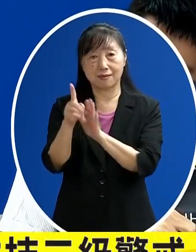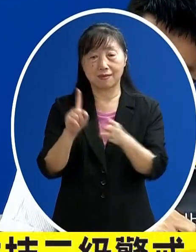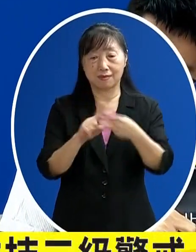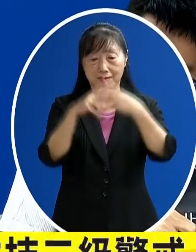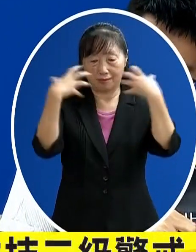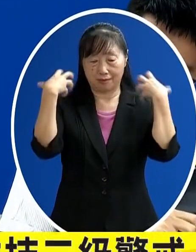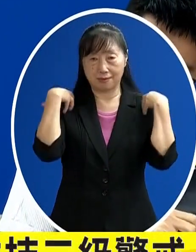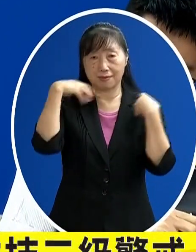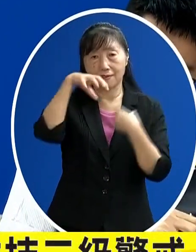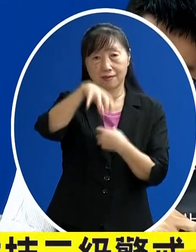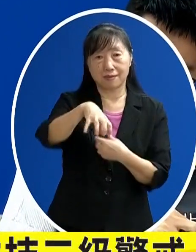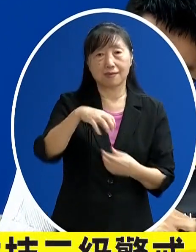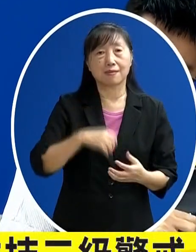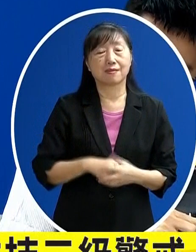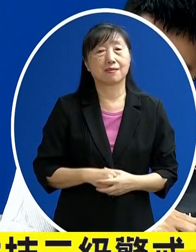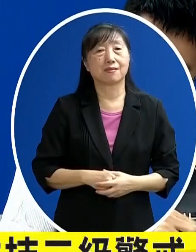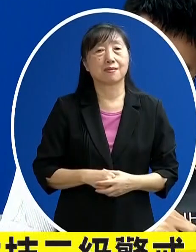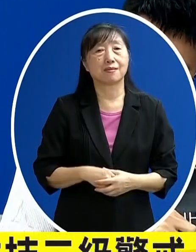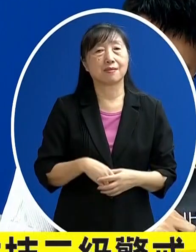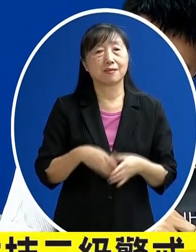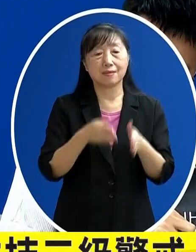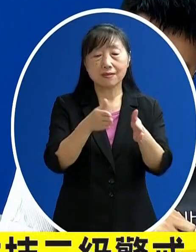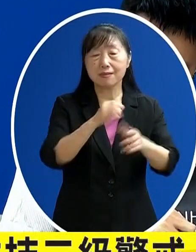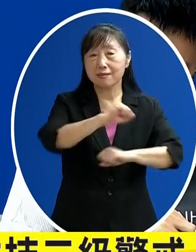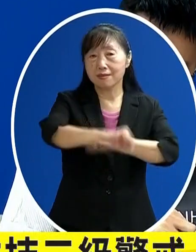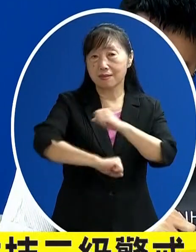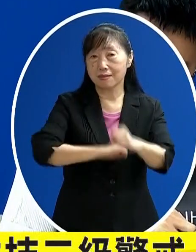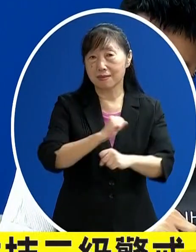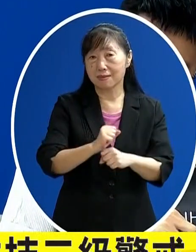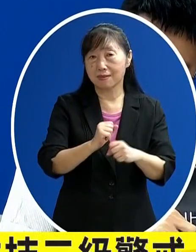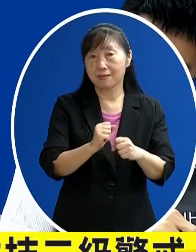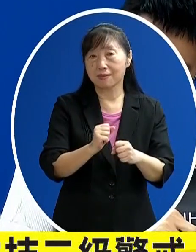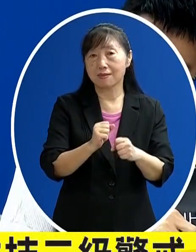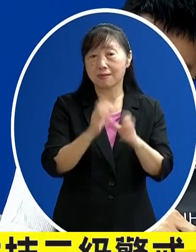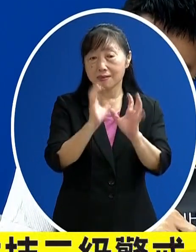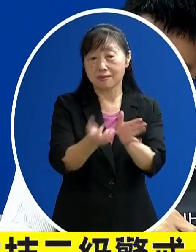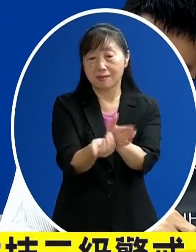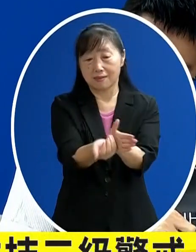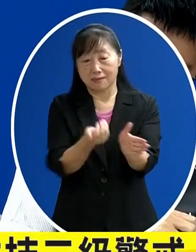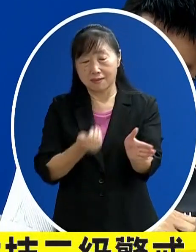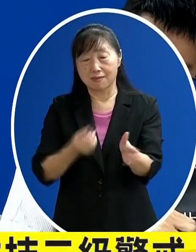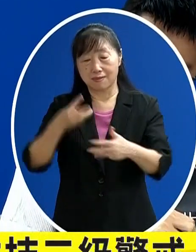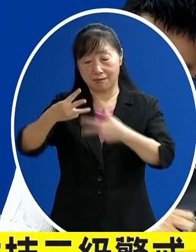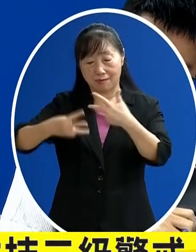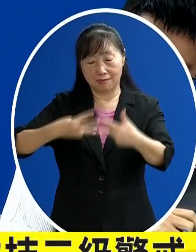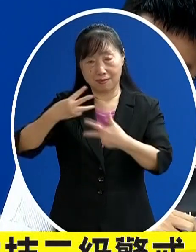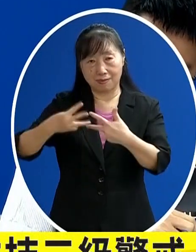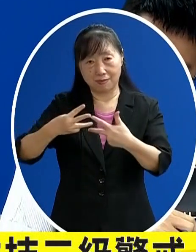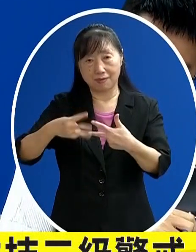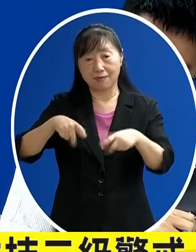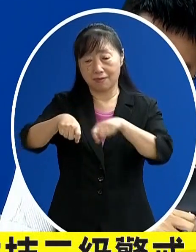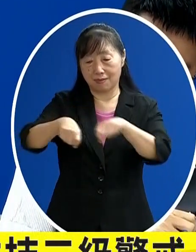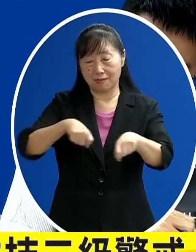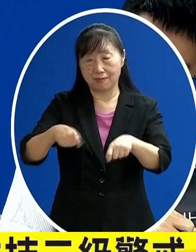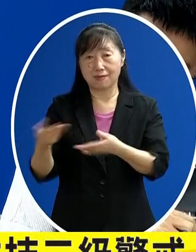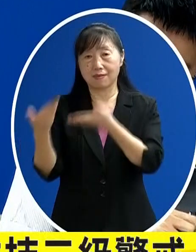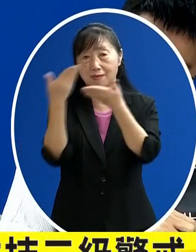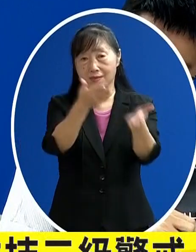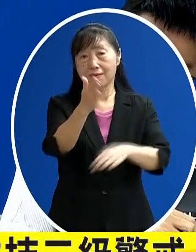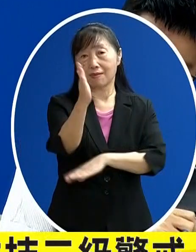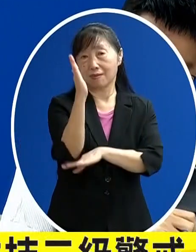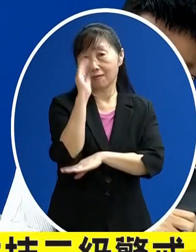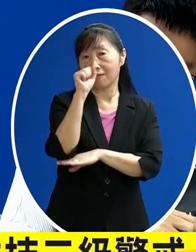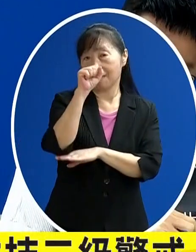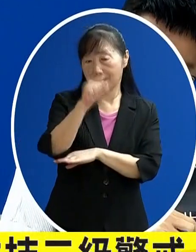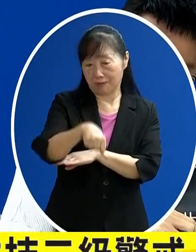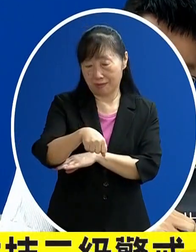办单位，在活动举办3个礼拜以前，提交经过地方政府核